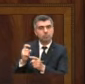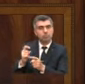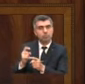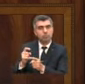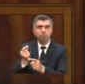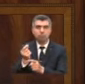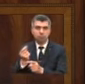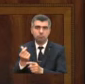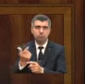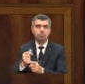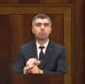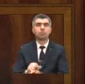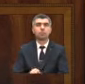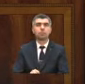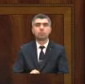بسيطه جدا